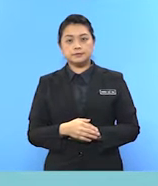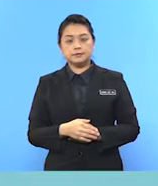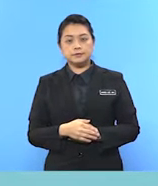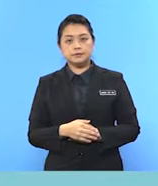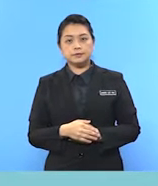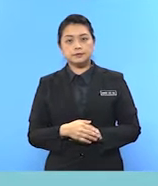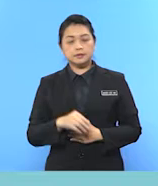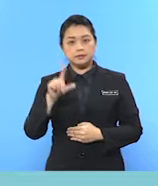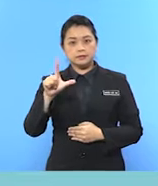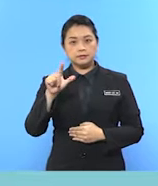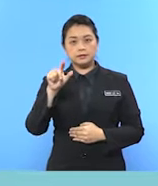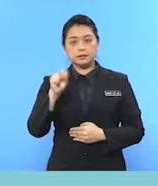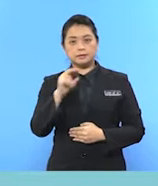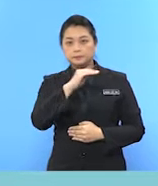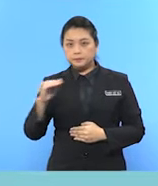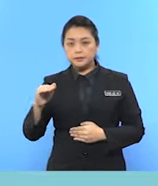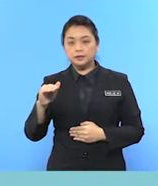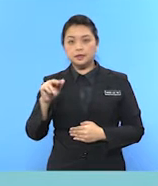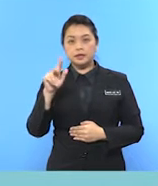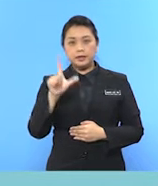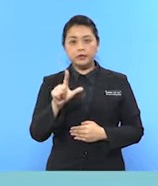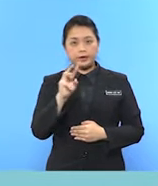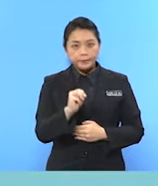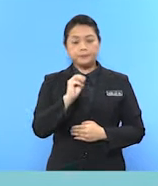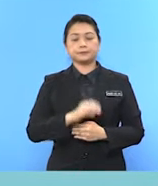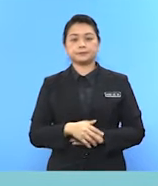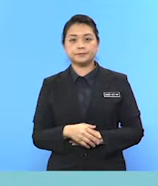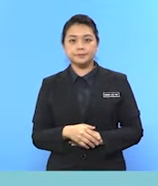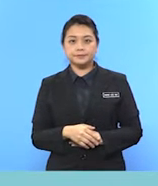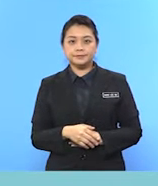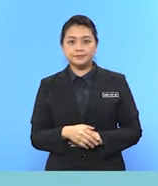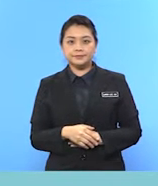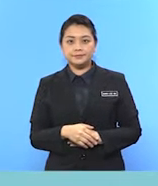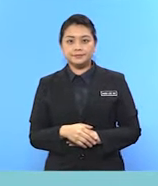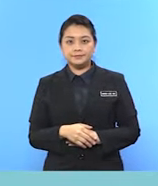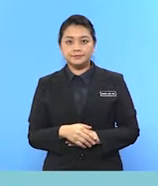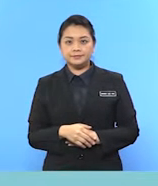iaitu ln per lm.